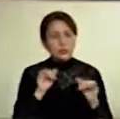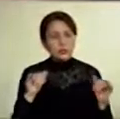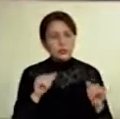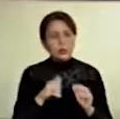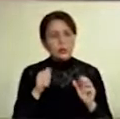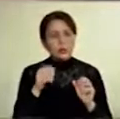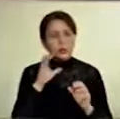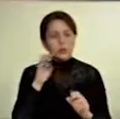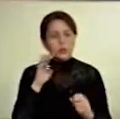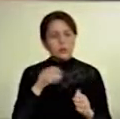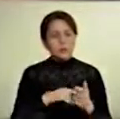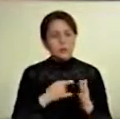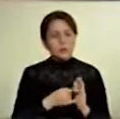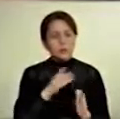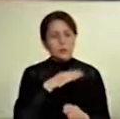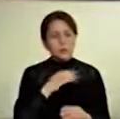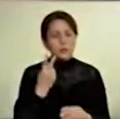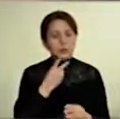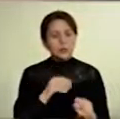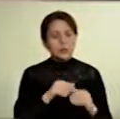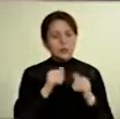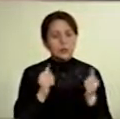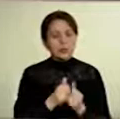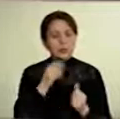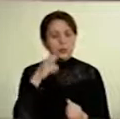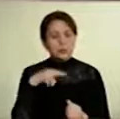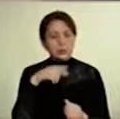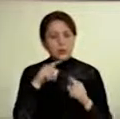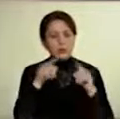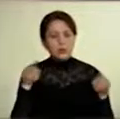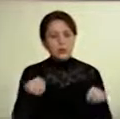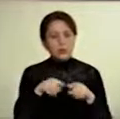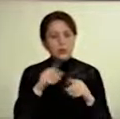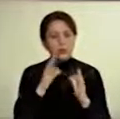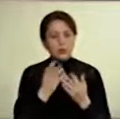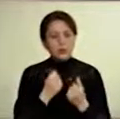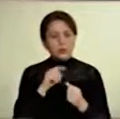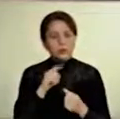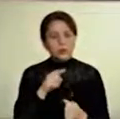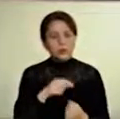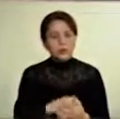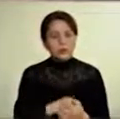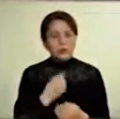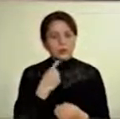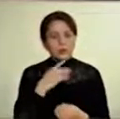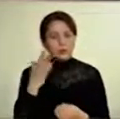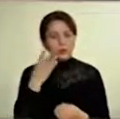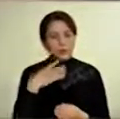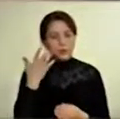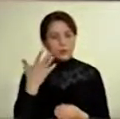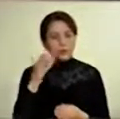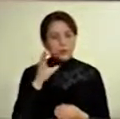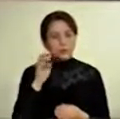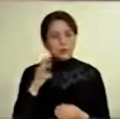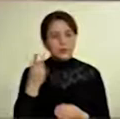kelib chiqyapti. İkinci shaklimiz D to'g'ri to'rtburchakimizni olamiz. To'g'ri to'rtburchakimizni esa bir tomoni 45